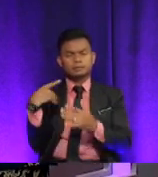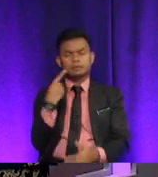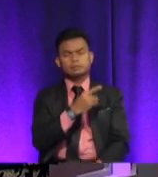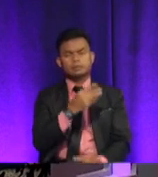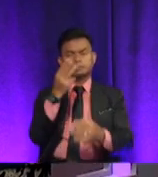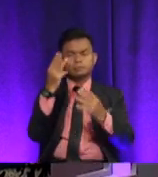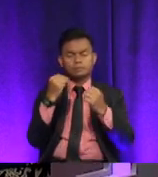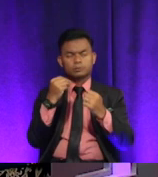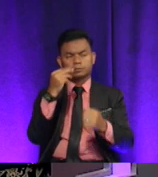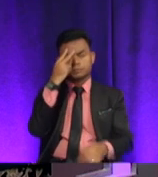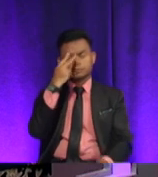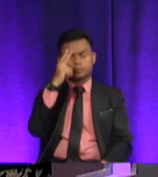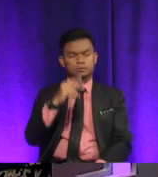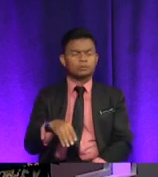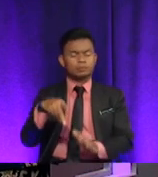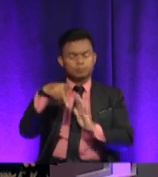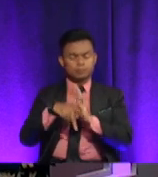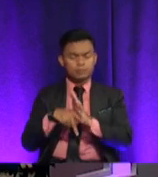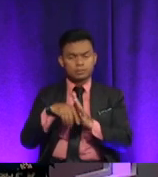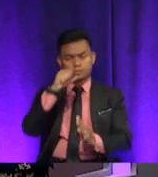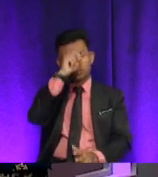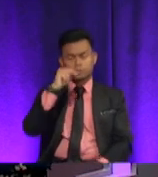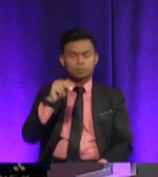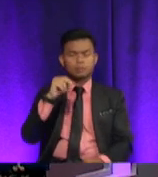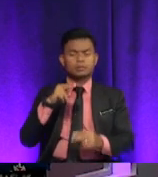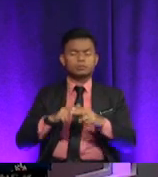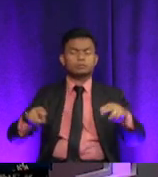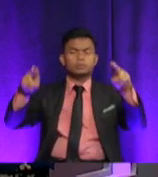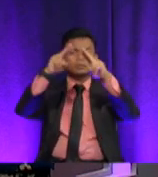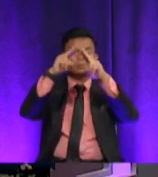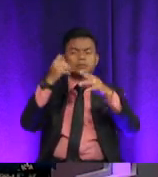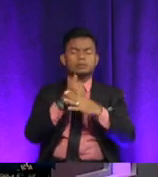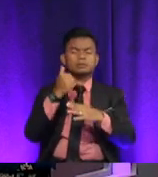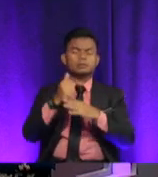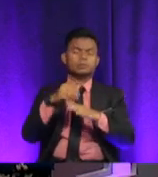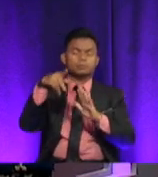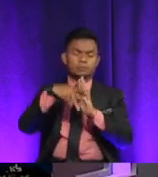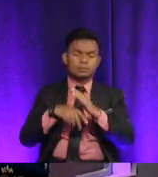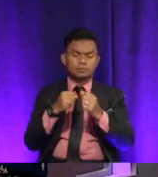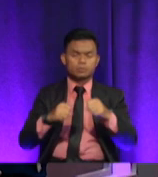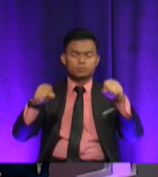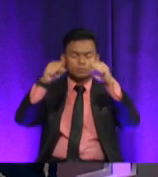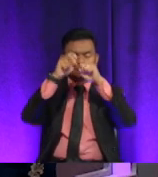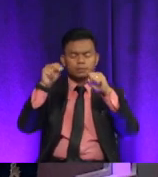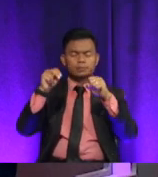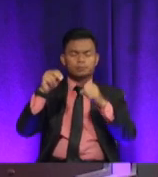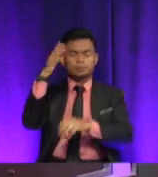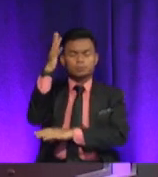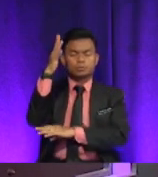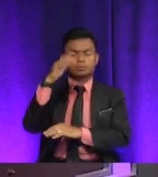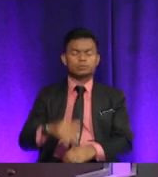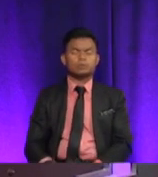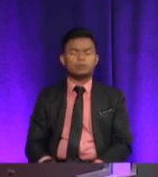utama ataupun persoalan utama ataupun persoalan pokok Syair Bidasari yang mempunyai laporan lengkap tadi di mana